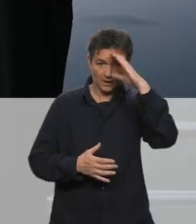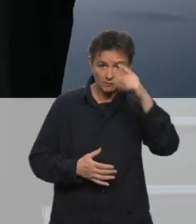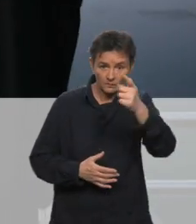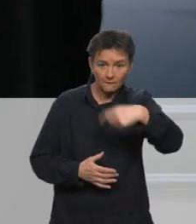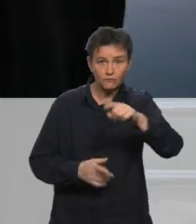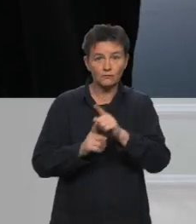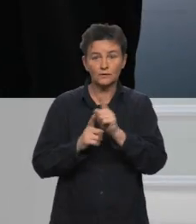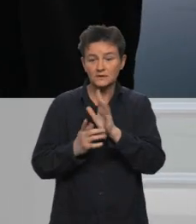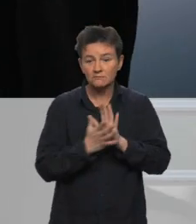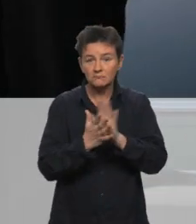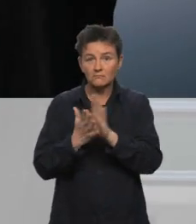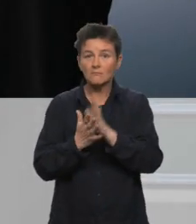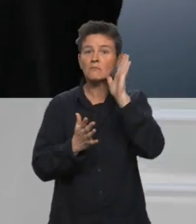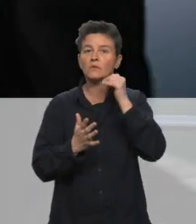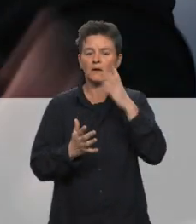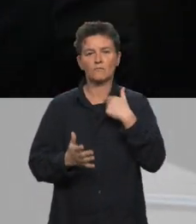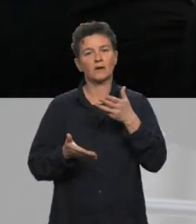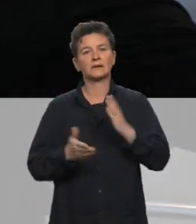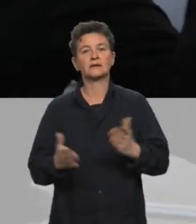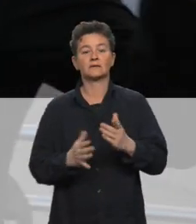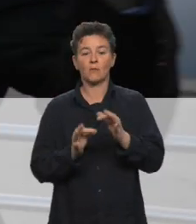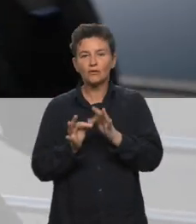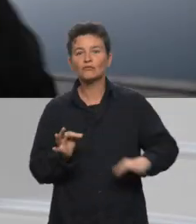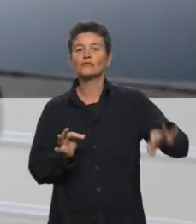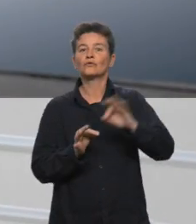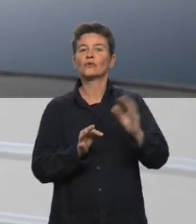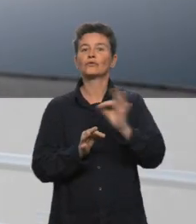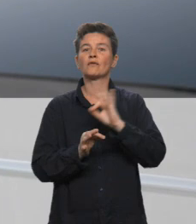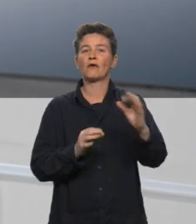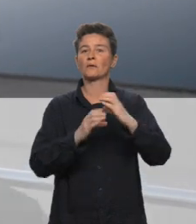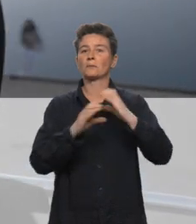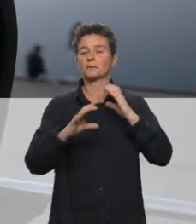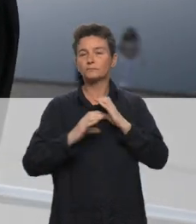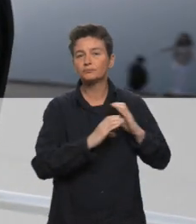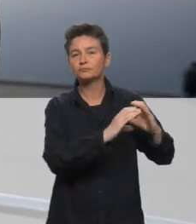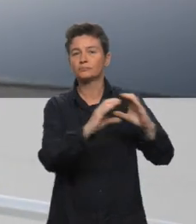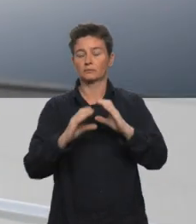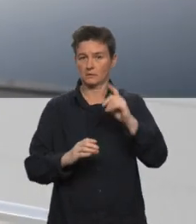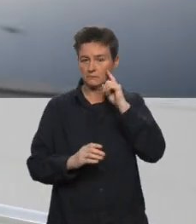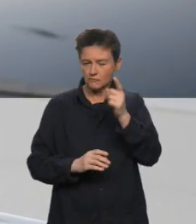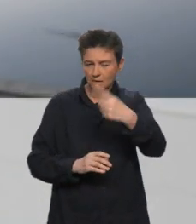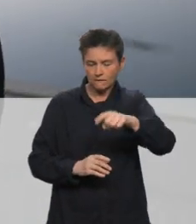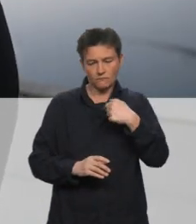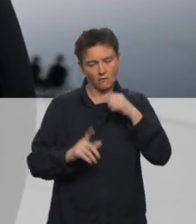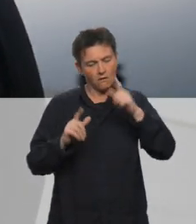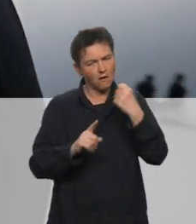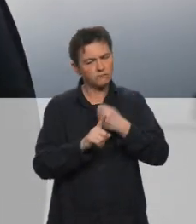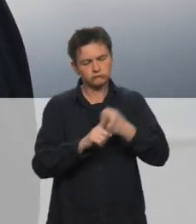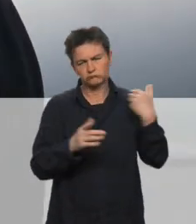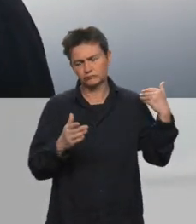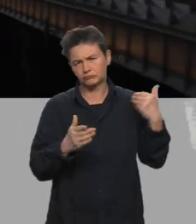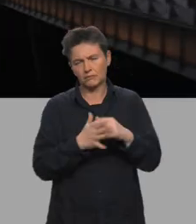retrouver que j'ai choisi de faire ce tour de France. Vous auprès desquels je me suis battu toute ma vie